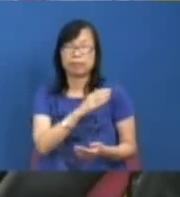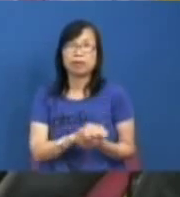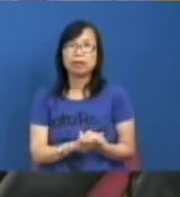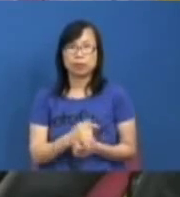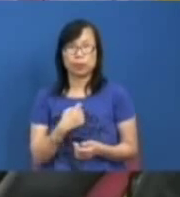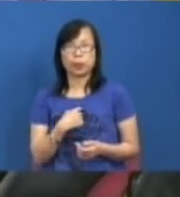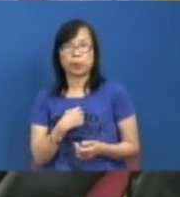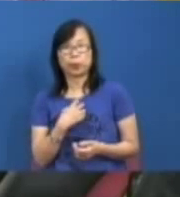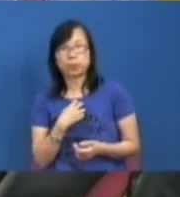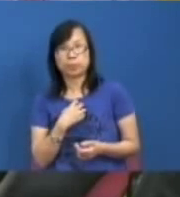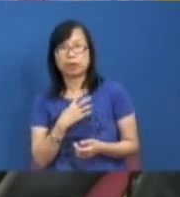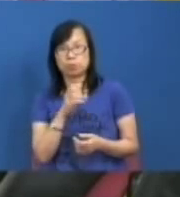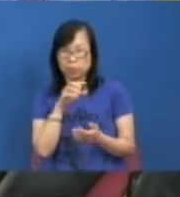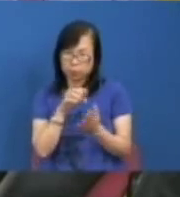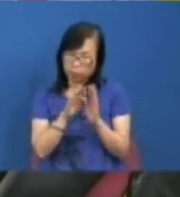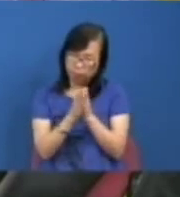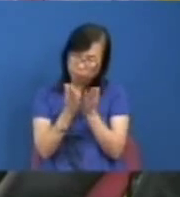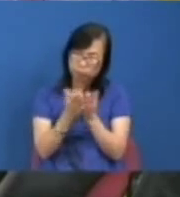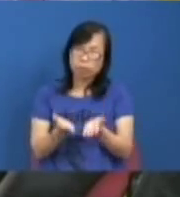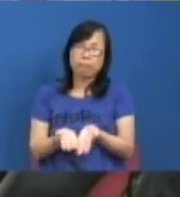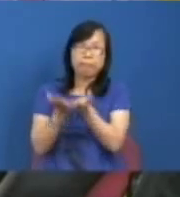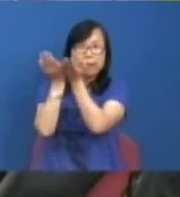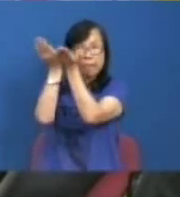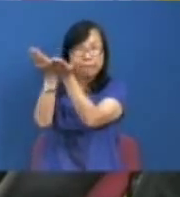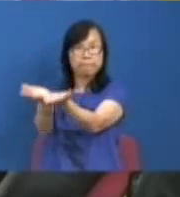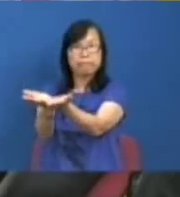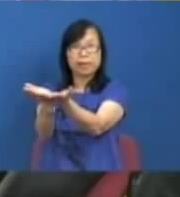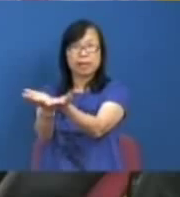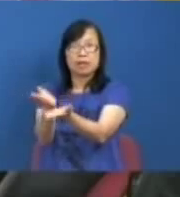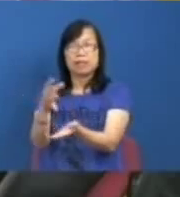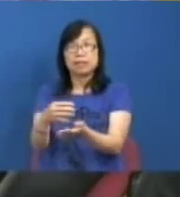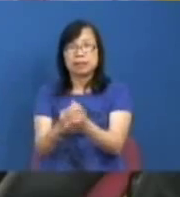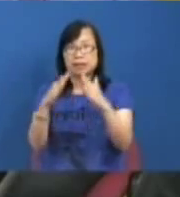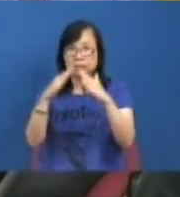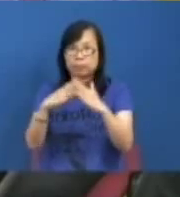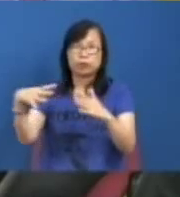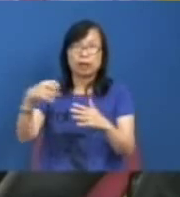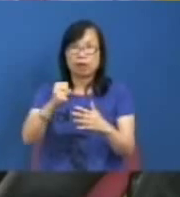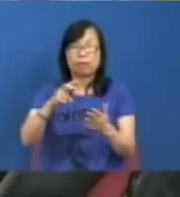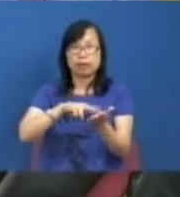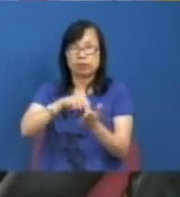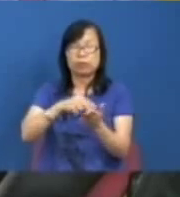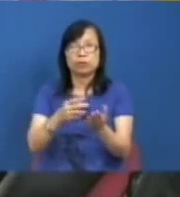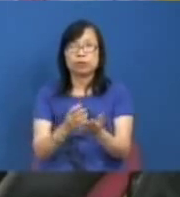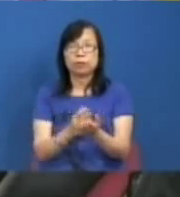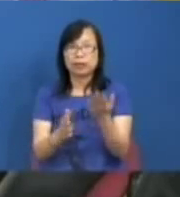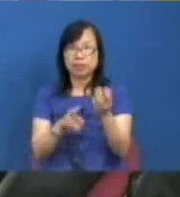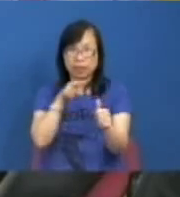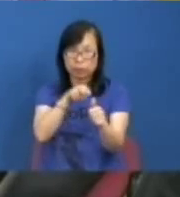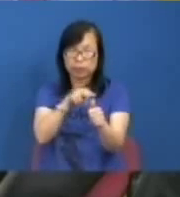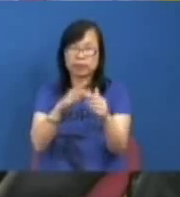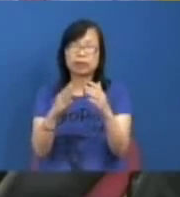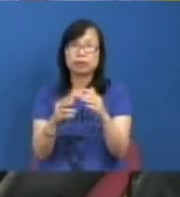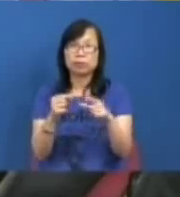我覺得佢可以將呢個報告提交俾業主立案法團或者管理公司。如果係棟大廈或者佢屋